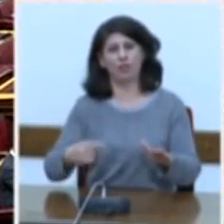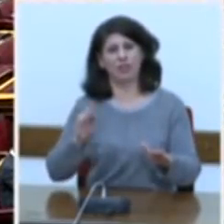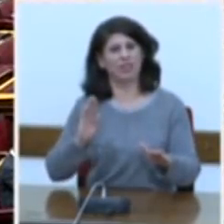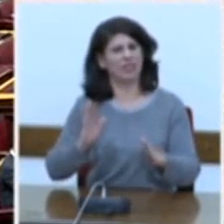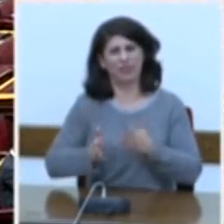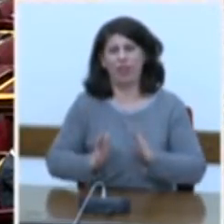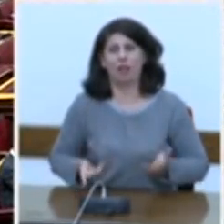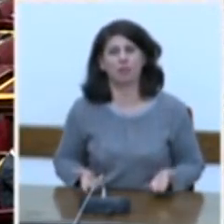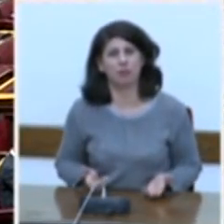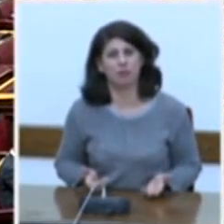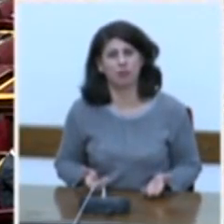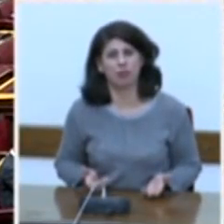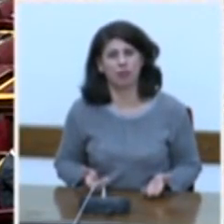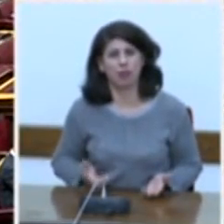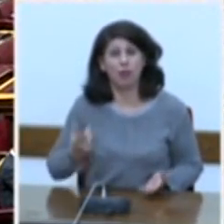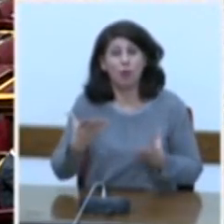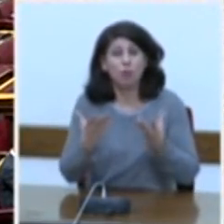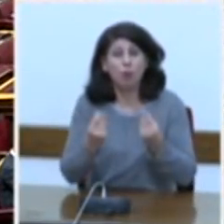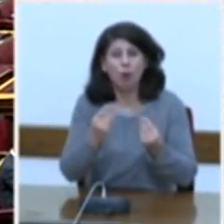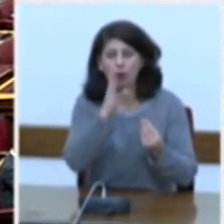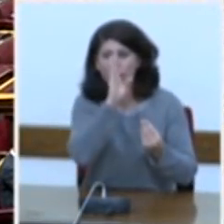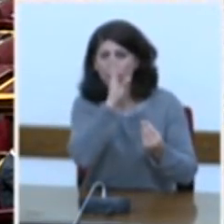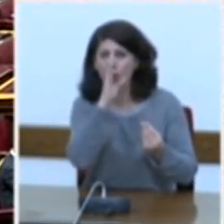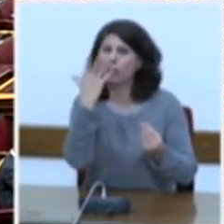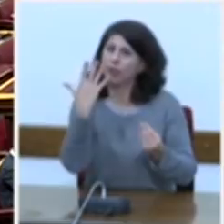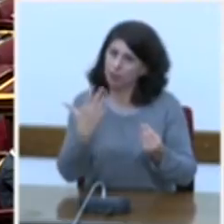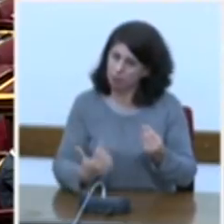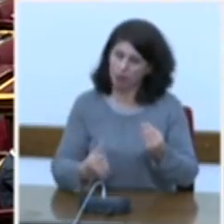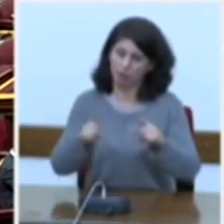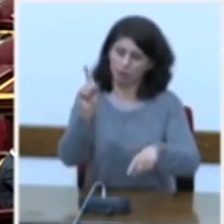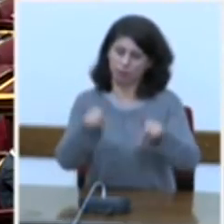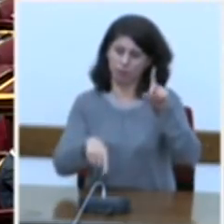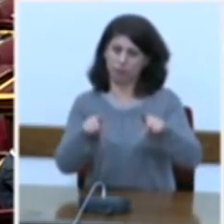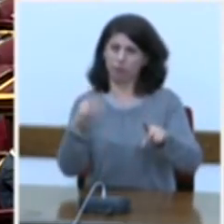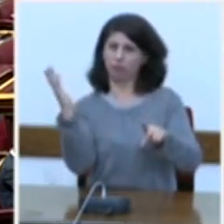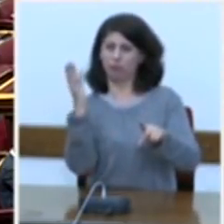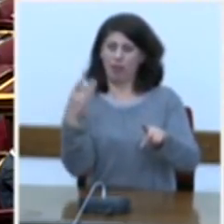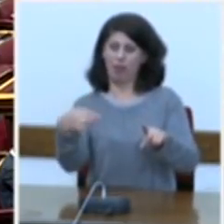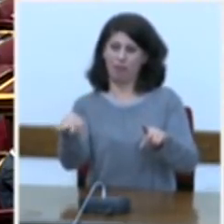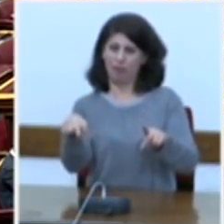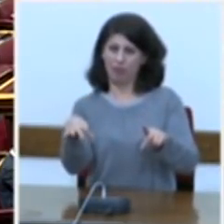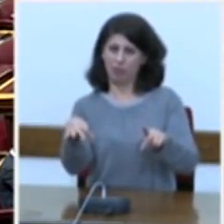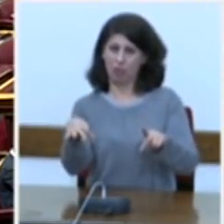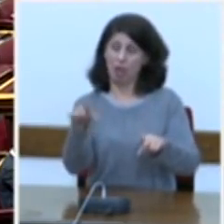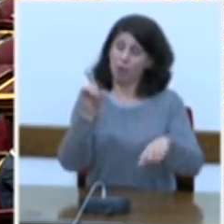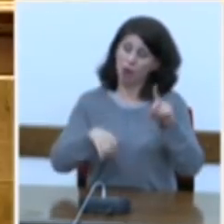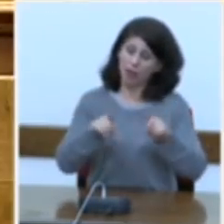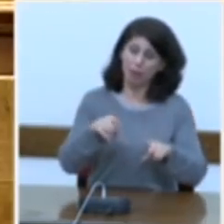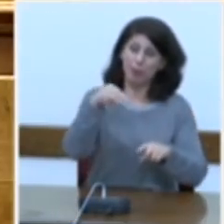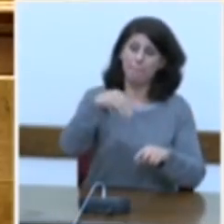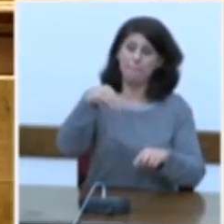Αλλά και πόση υποκρισία υπάρχει από ορισμένους δήθεν ευαίσθητους, από κάποια μέσα